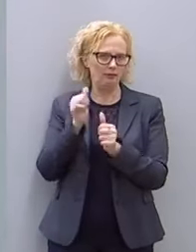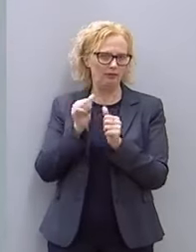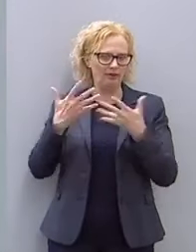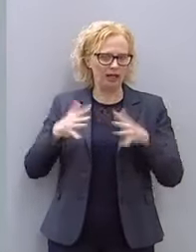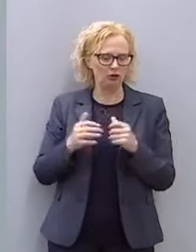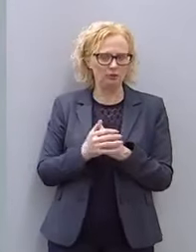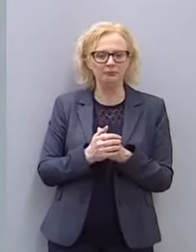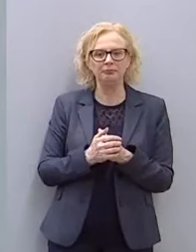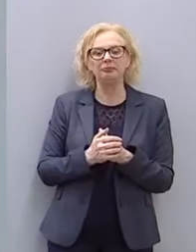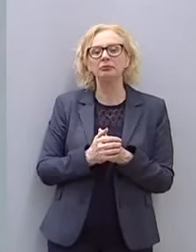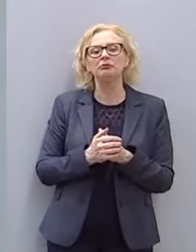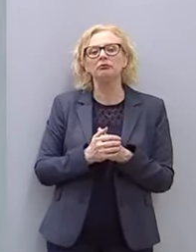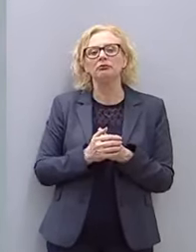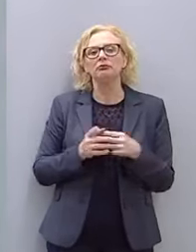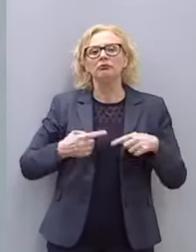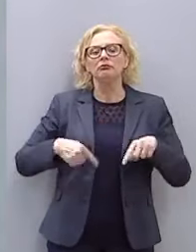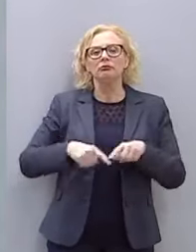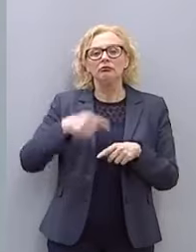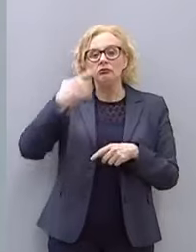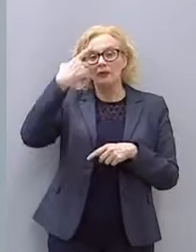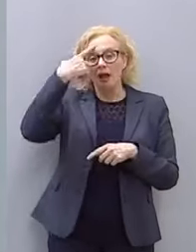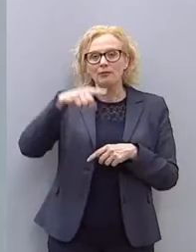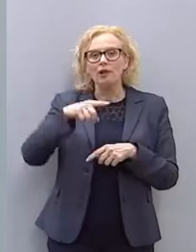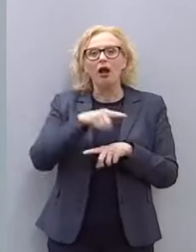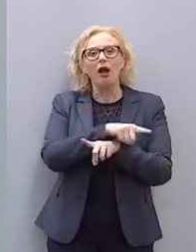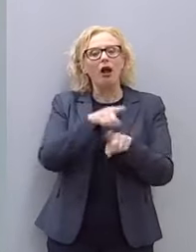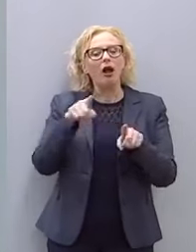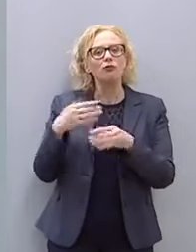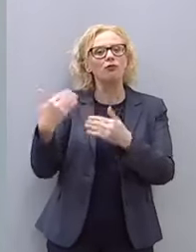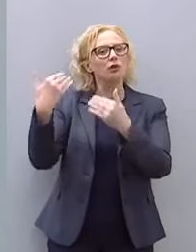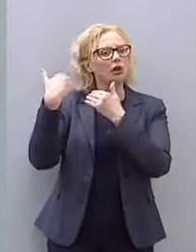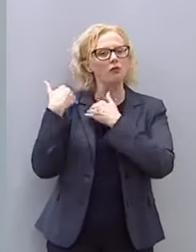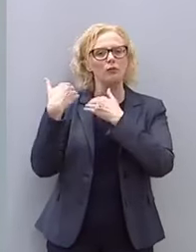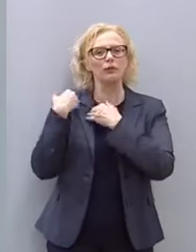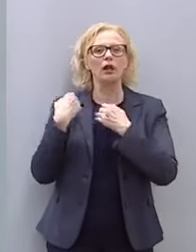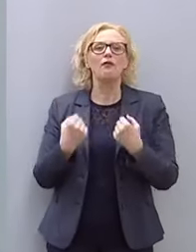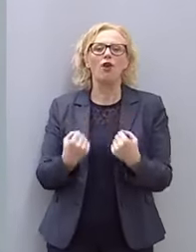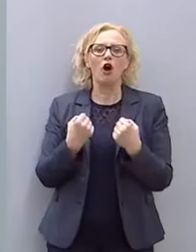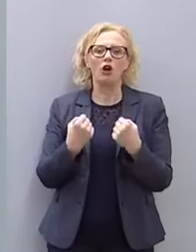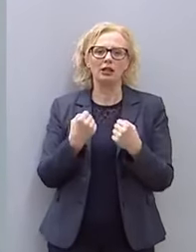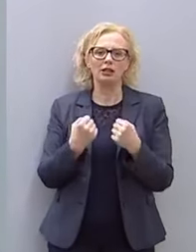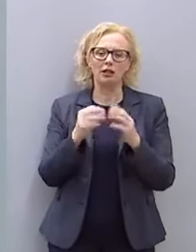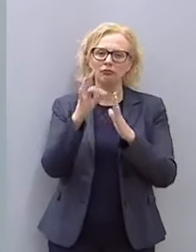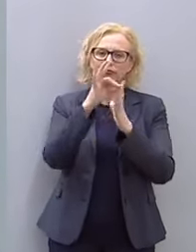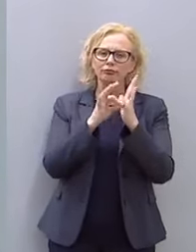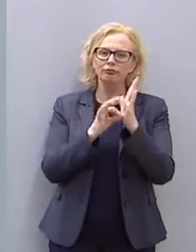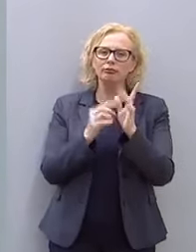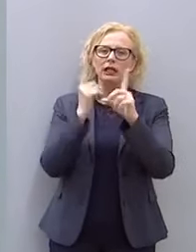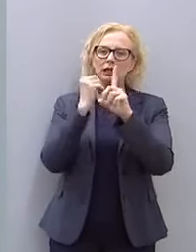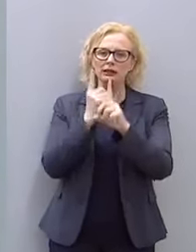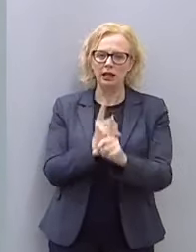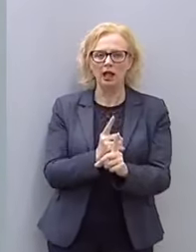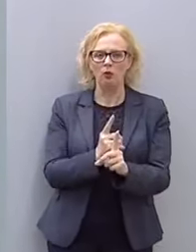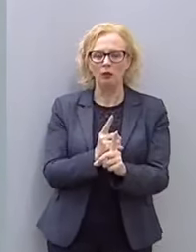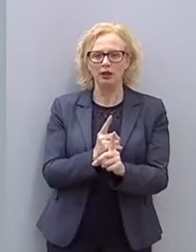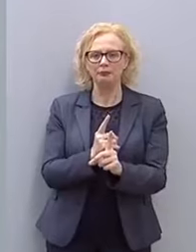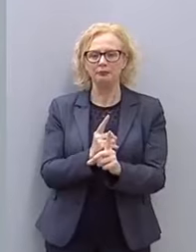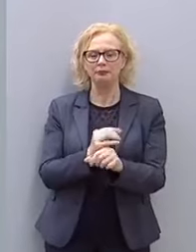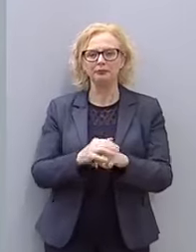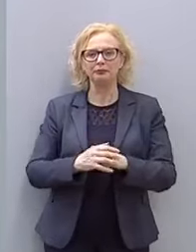sappiamo che ci sarà sicuramente un forte senso di responsabilità nella applicare questo questo protocollo nell'applicare